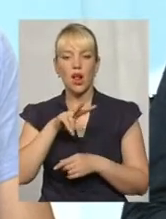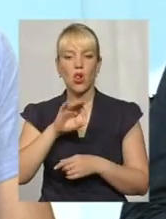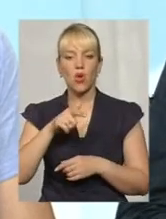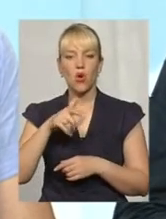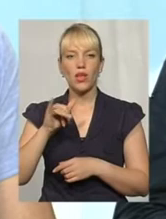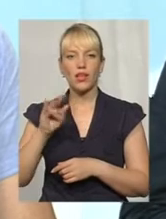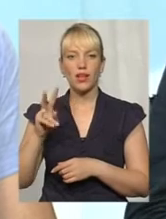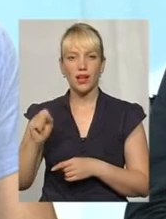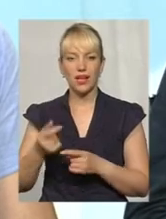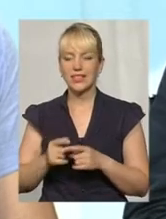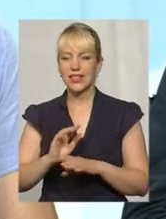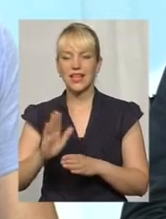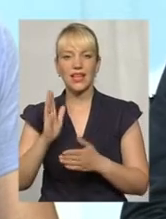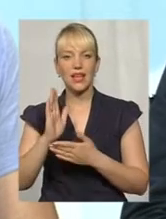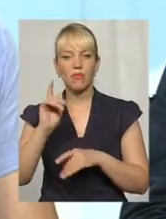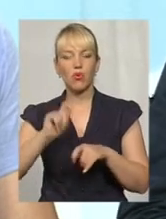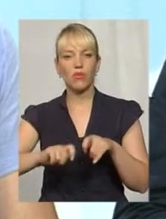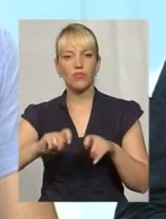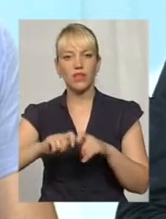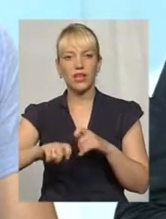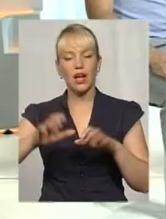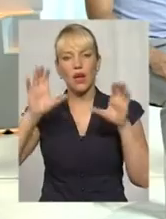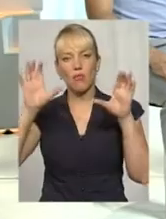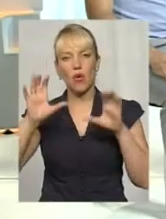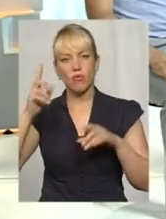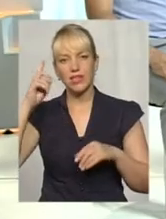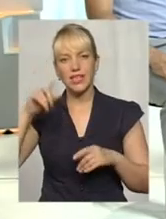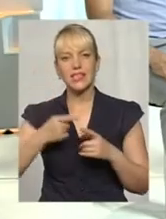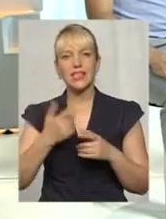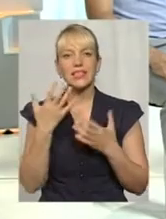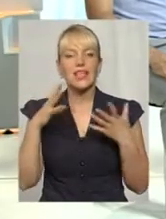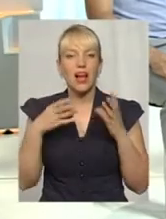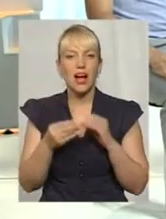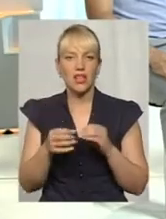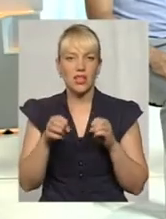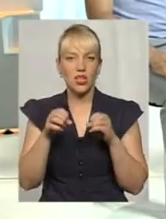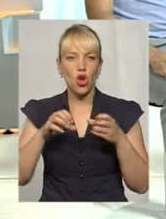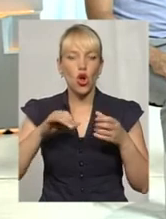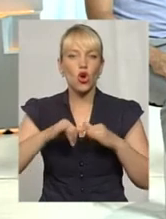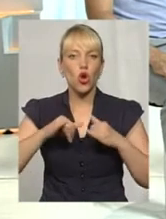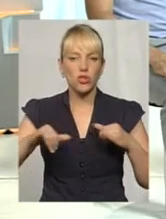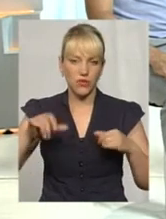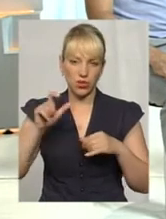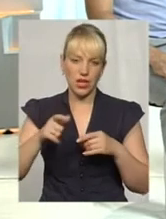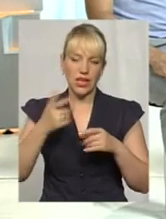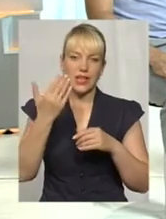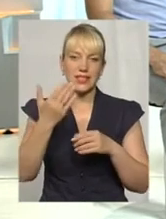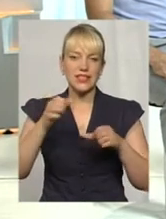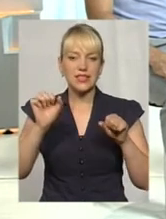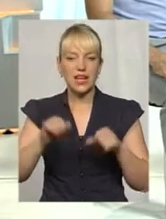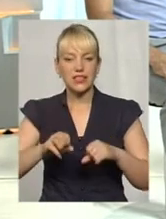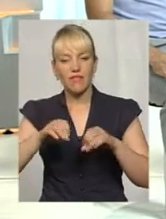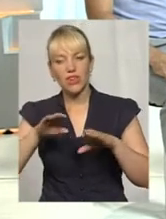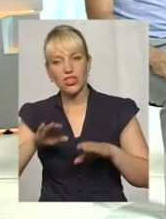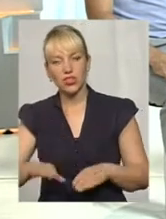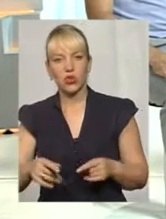перевірка правових знань. Це є перевірка загального розвитку людини, її здатності вирішувати конкретні практичні ситуації, вміння